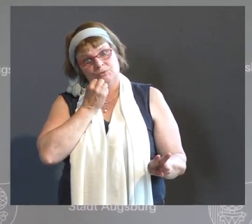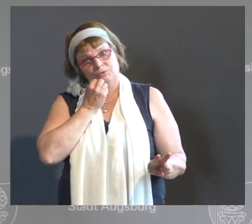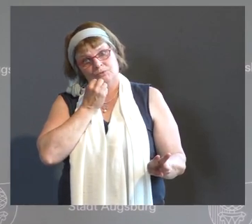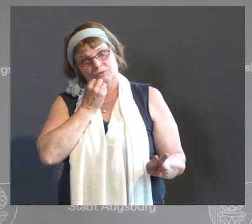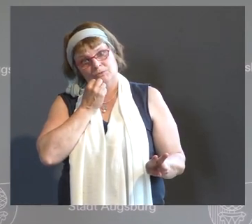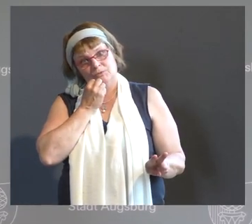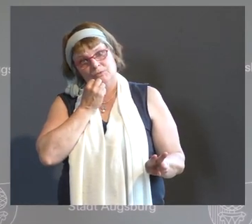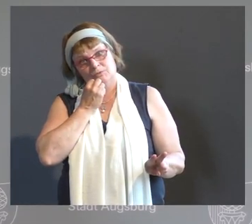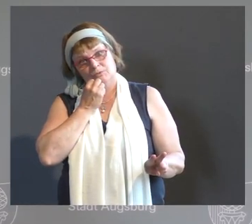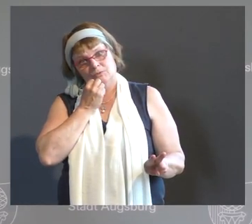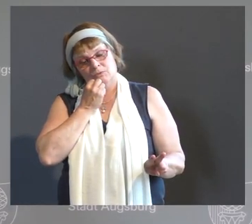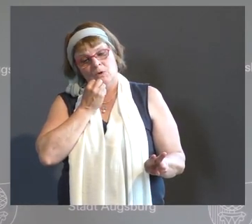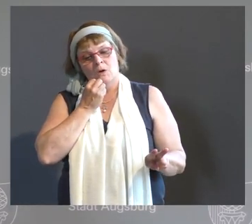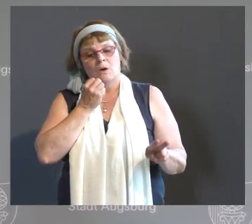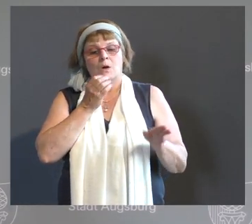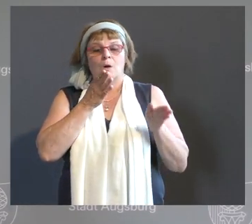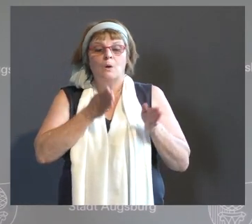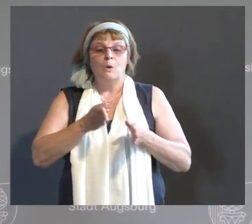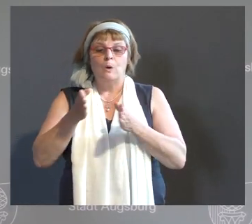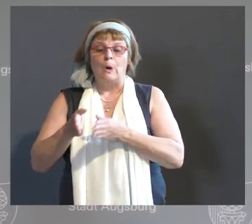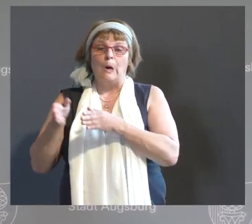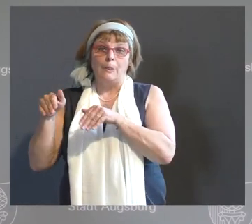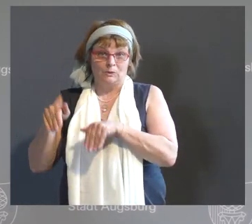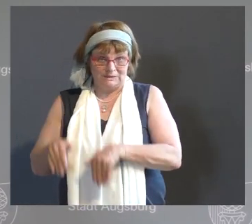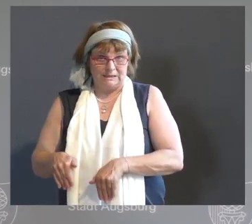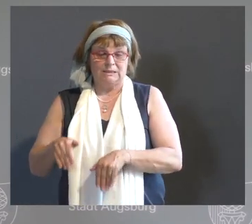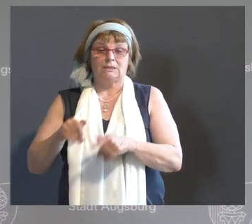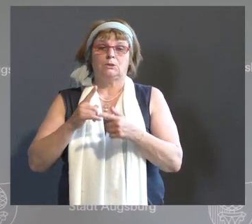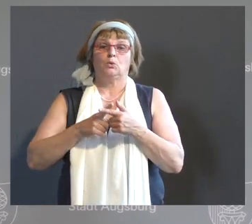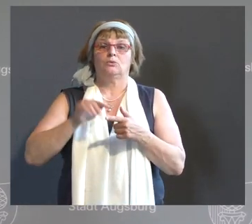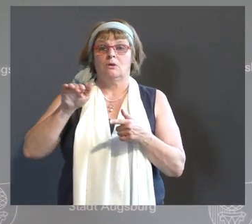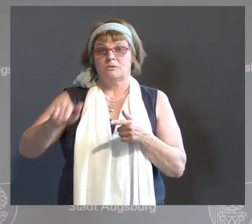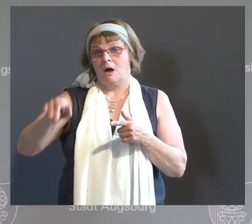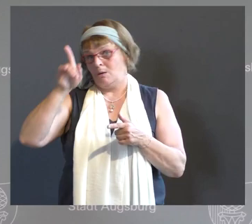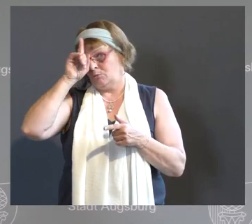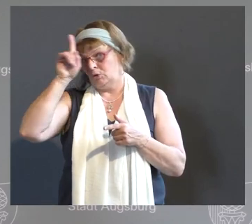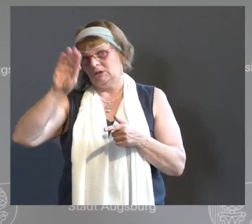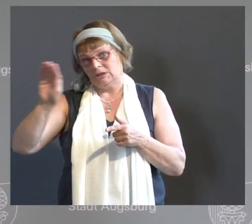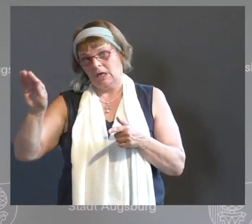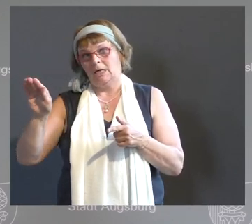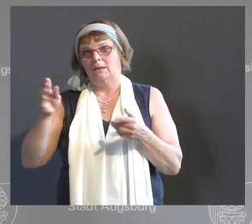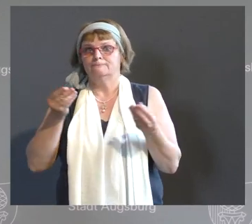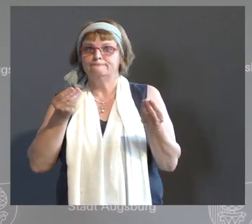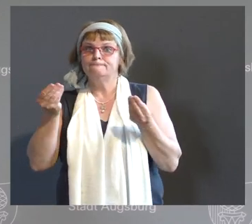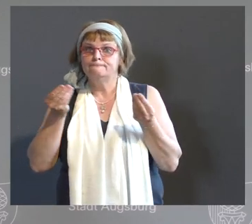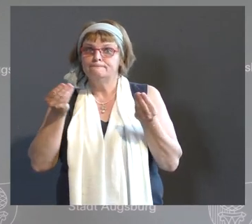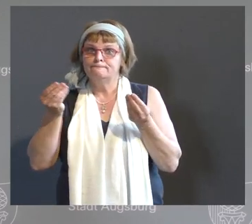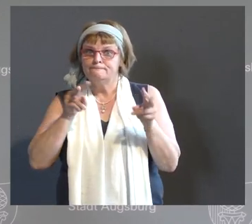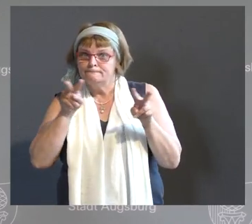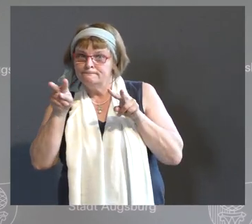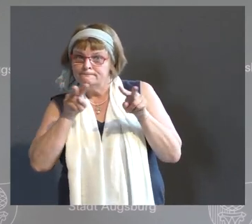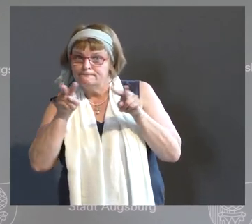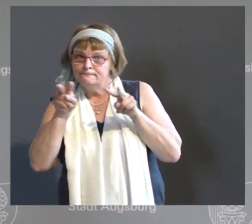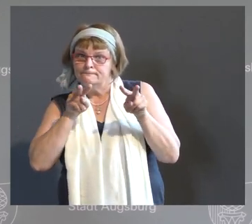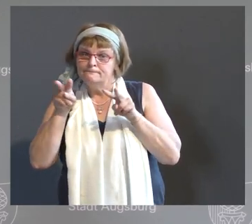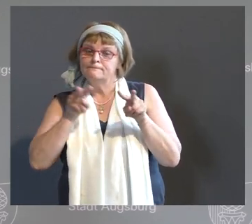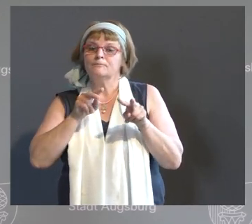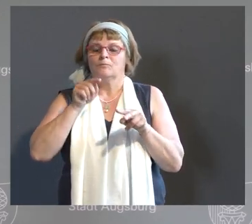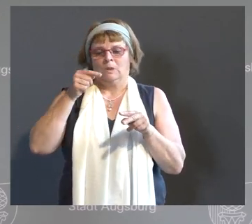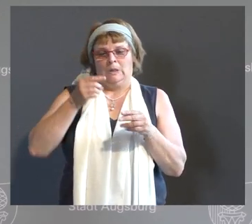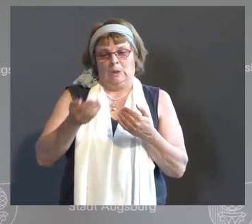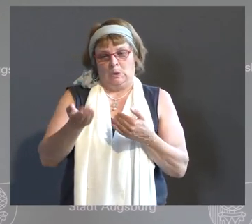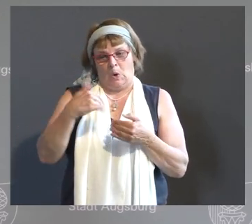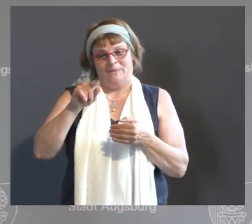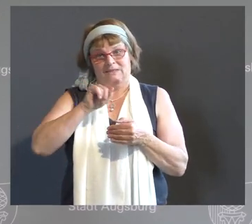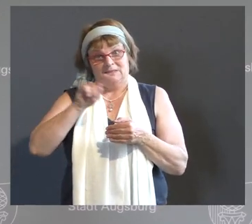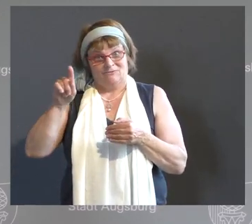darf ich nur für den Ordnungsdienst und auch in enger Abstimmung mit der Polizei sagen, wir haben das ganze Stadtgebiet und insbesondere auch die Innenstadt im Blick. Und es wird am Wochenende sehr, sehr genau und auch an den